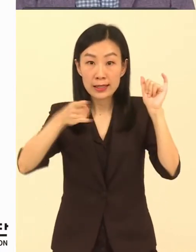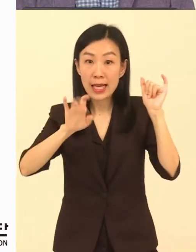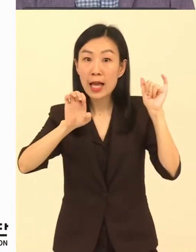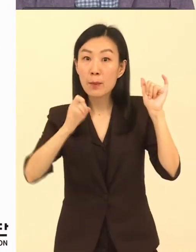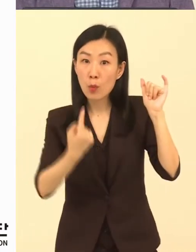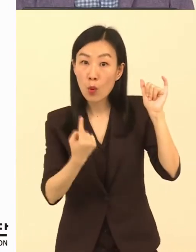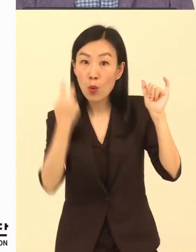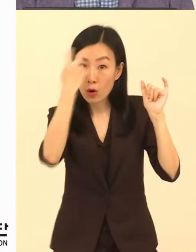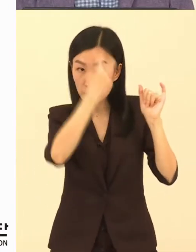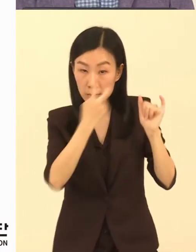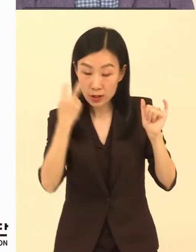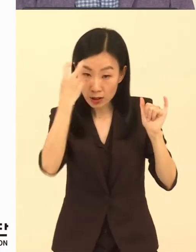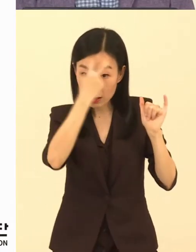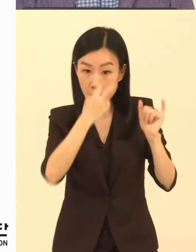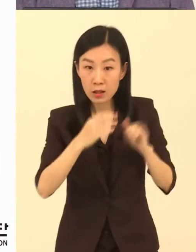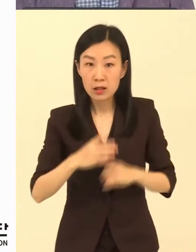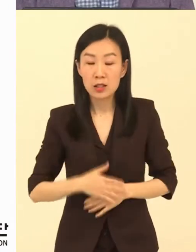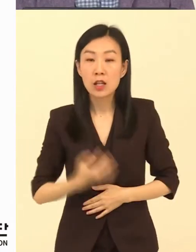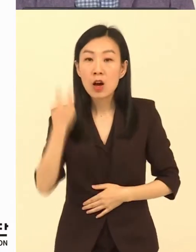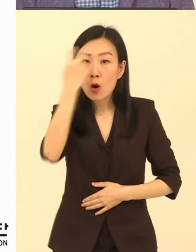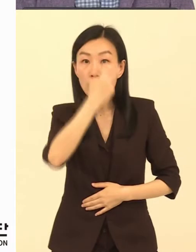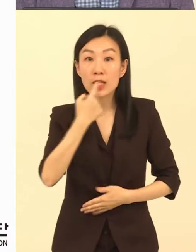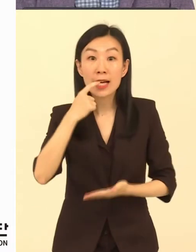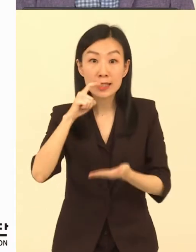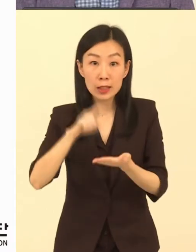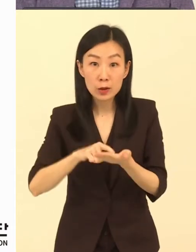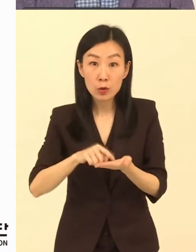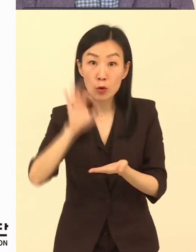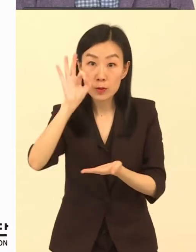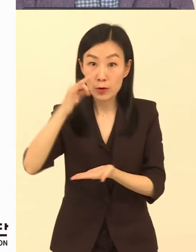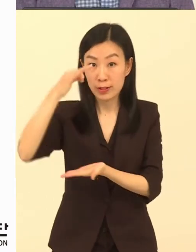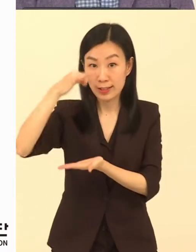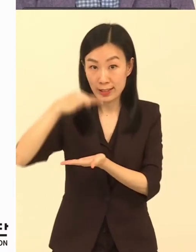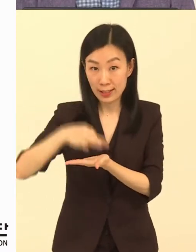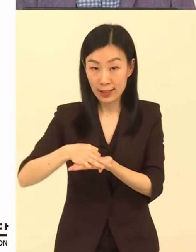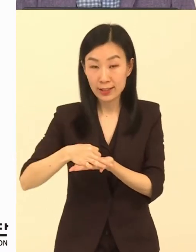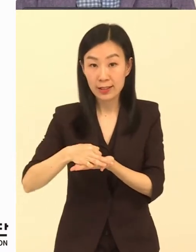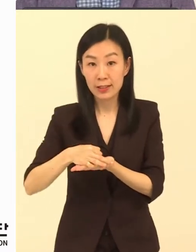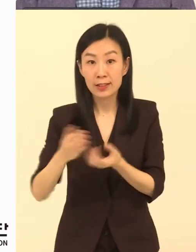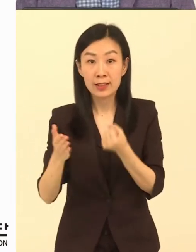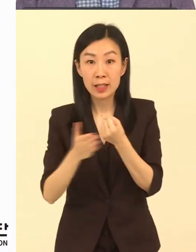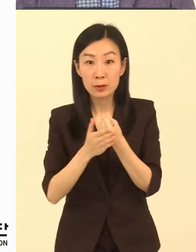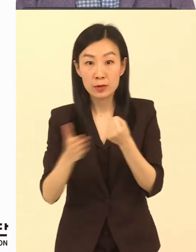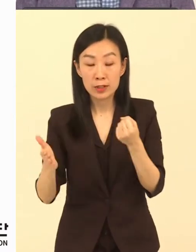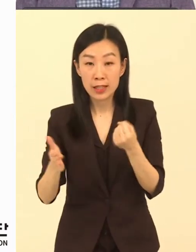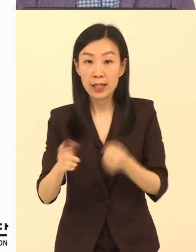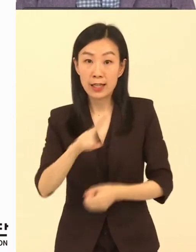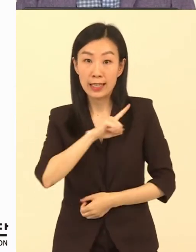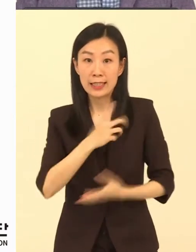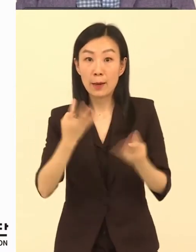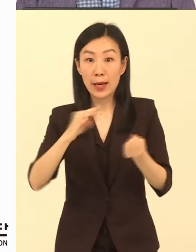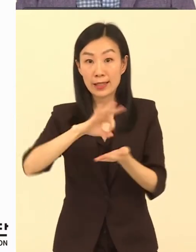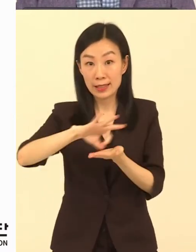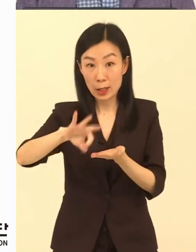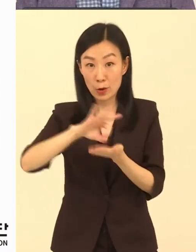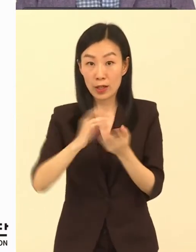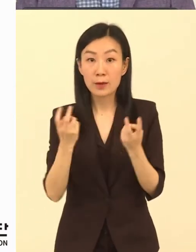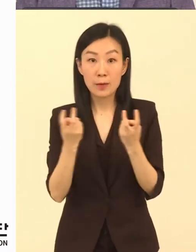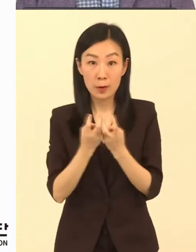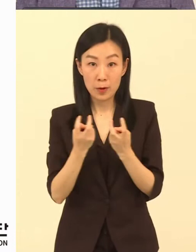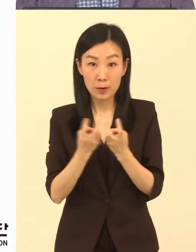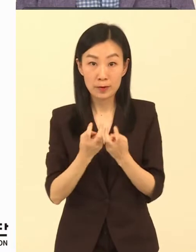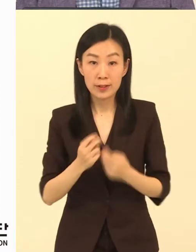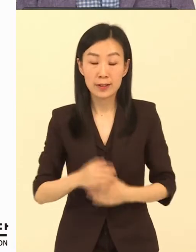있습니다. 이는 검사가 쉽고 비용이 저렴해서 현재 가장 많이 사용되는 방법이